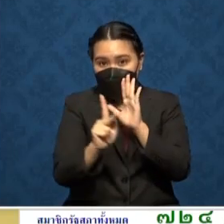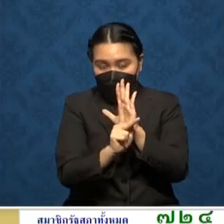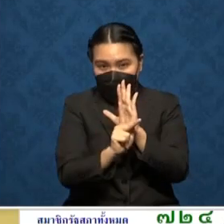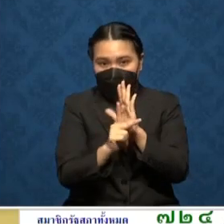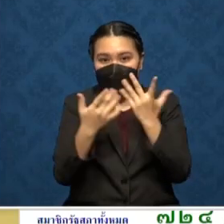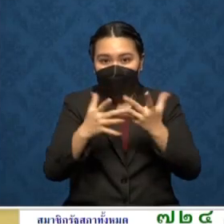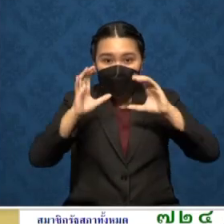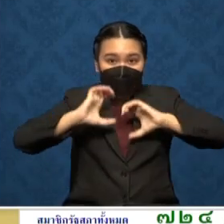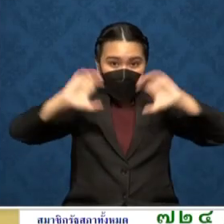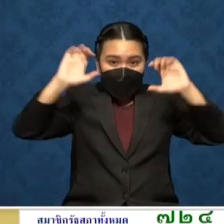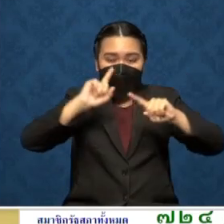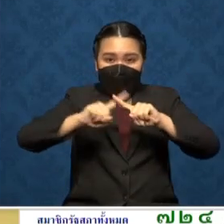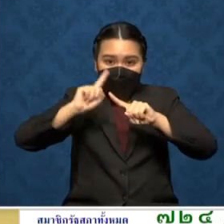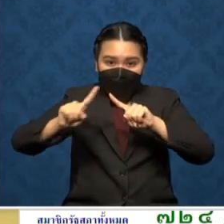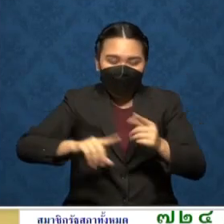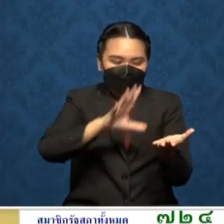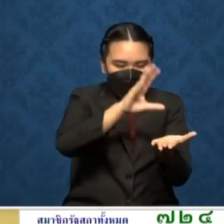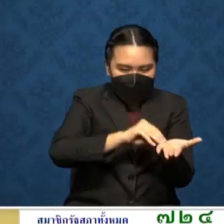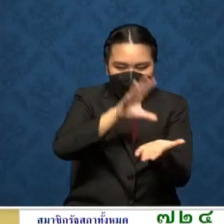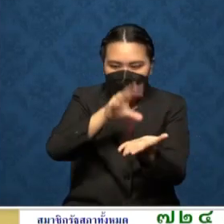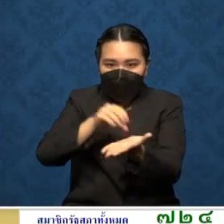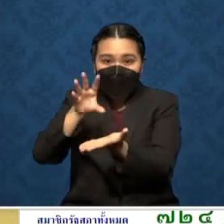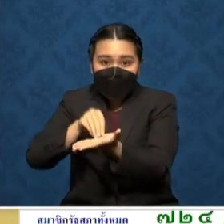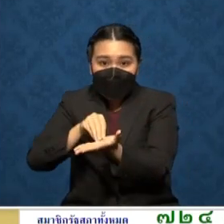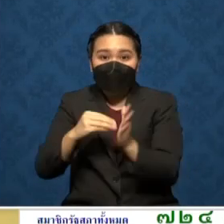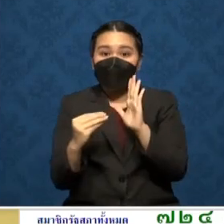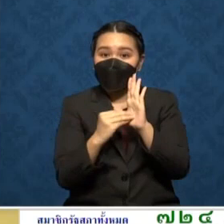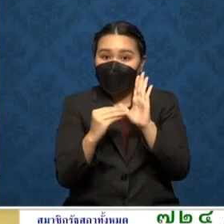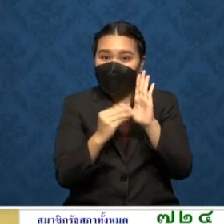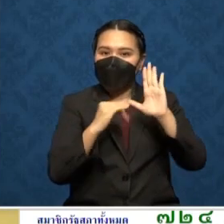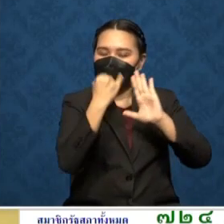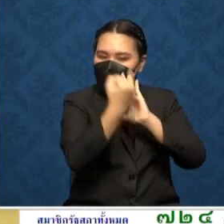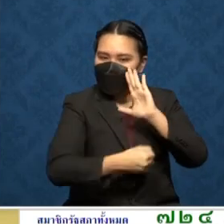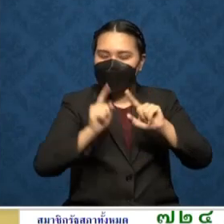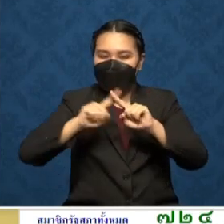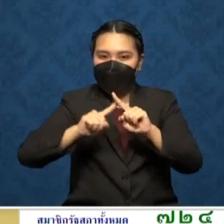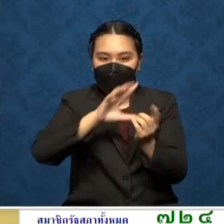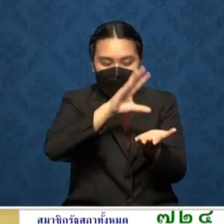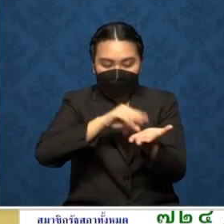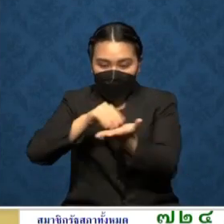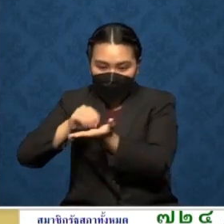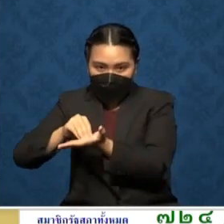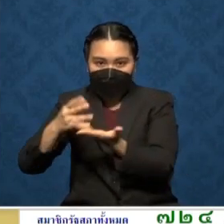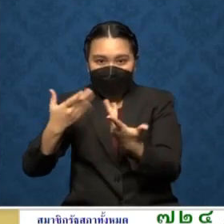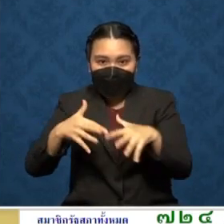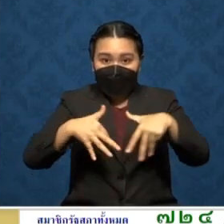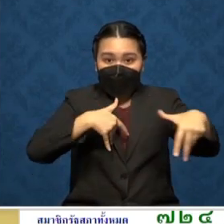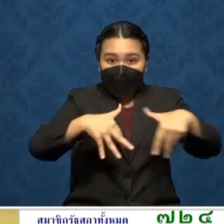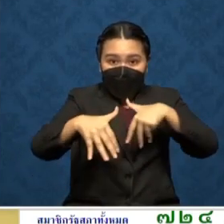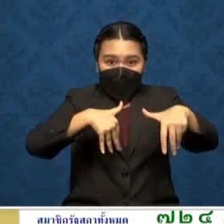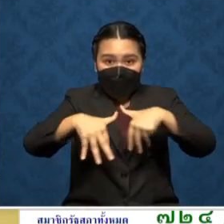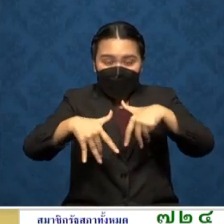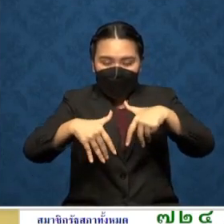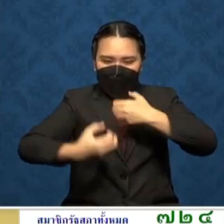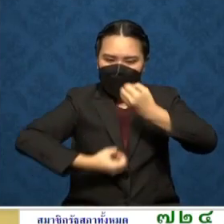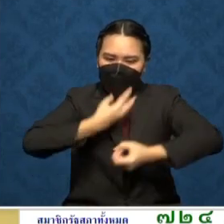ส่วนราชการด้วยกันทั้งในส่วนกลางและในต่างจังหวัดแล้วก็รับฟังความคิดเห็นจากประชาชนผู้ใช้บ